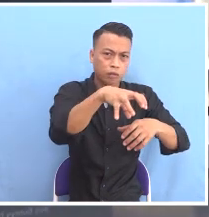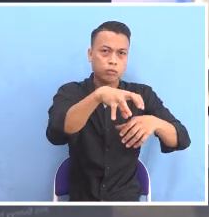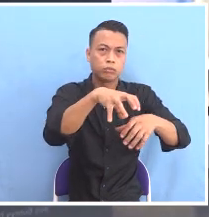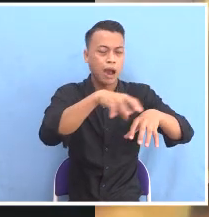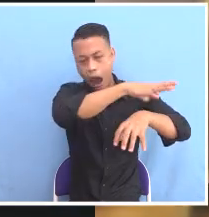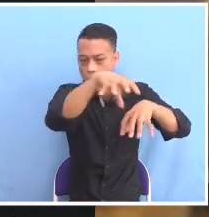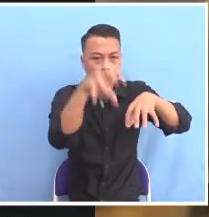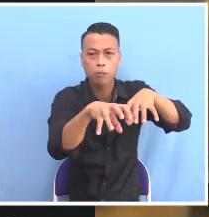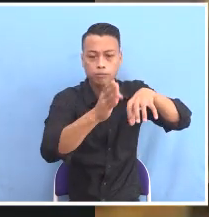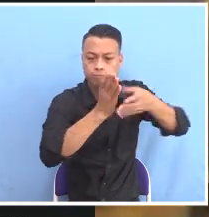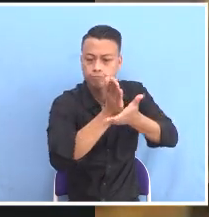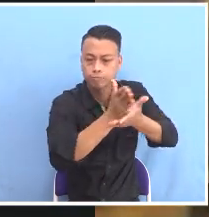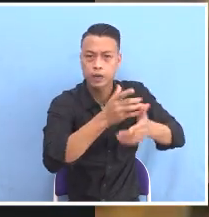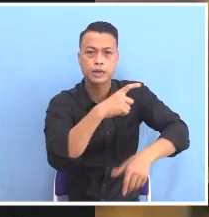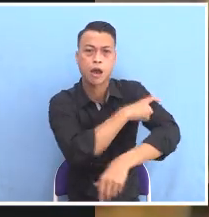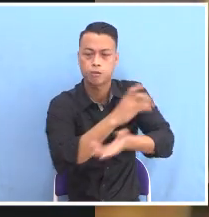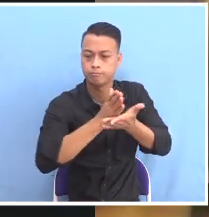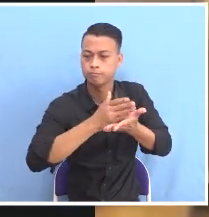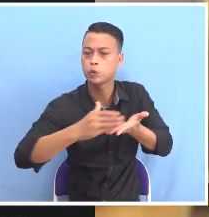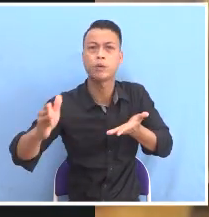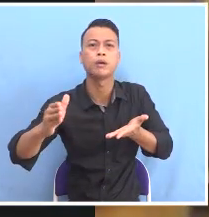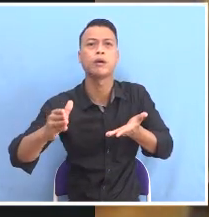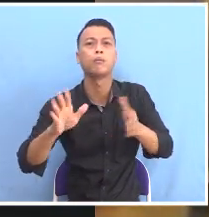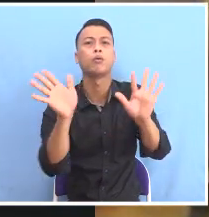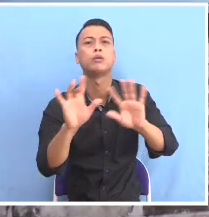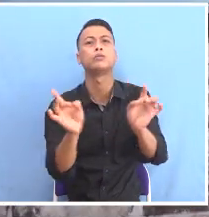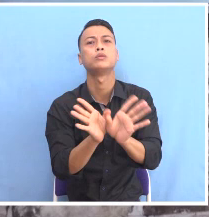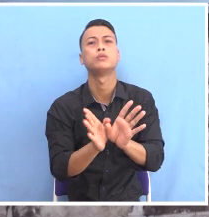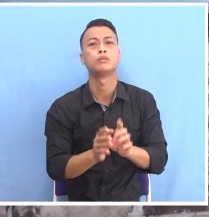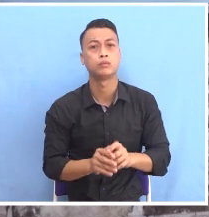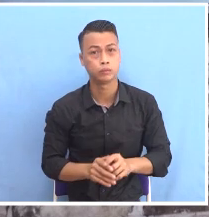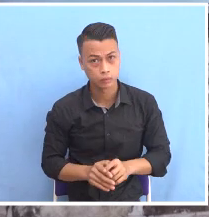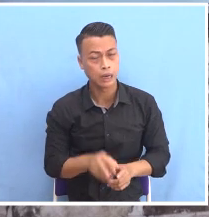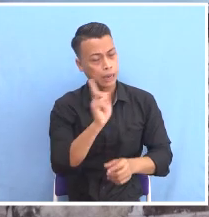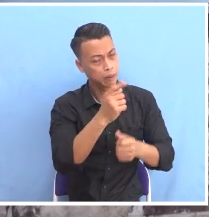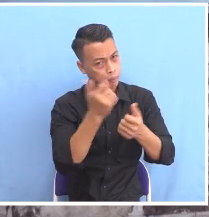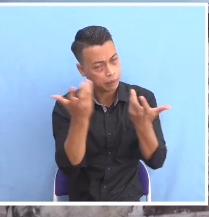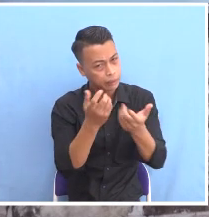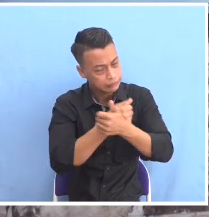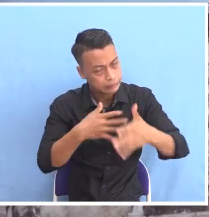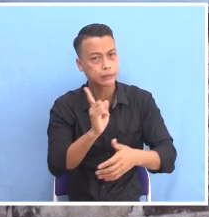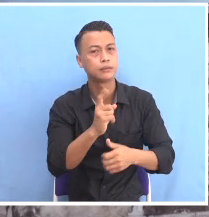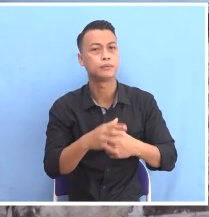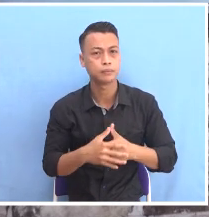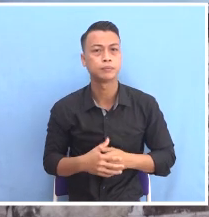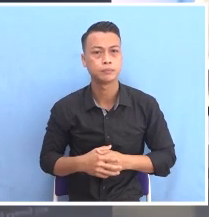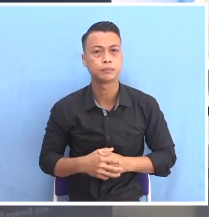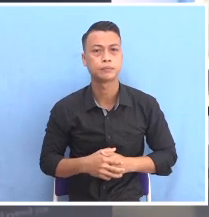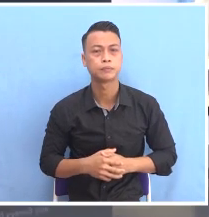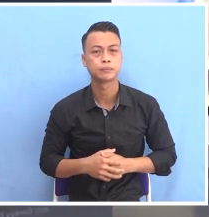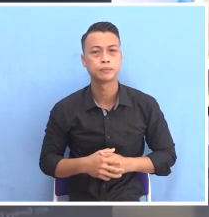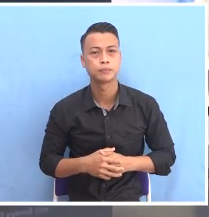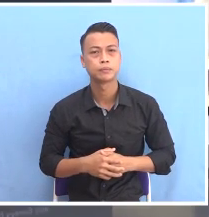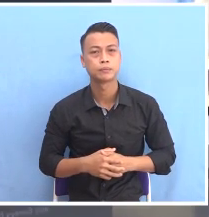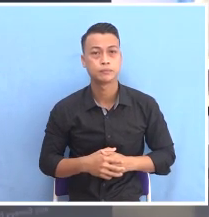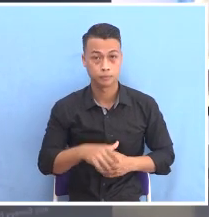ည်ပြည့်စုံတဲ့ပုံစံတစ်ခုကိုကျွန်တော်တို့ကဖြေရှင်းနိုင်မှသာလေကျွန်တော်တို့ဒီလက်နက်ကင်တက်ပြဿနာကိုဖြေရှင်းနိုင်လိမ့်မယ်လို့ထင်ပါတယ ်။ကျေးဇူးတင်ပါတယ်